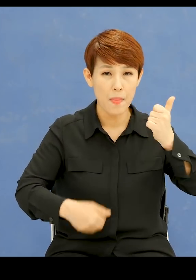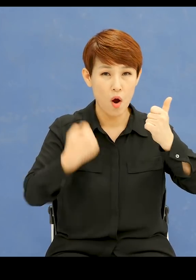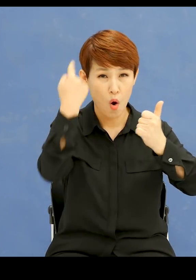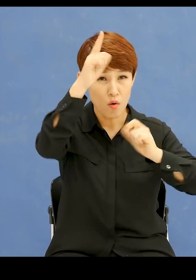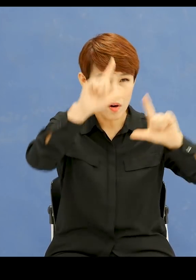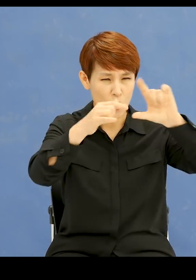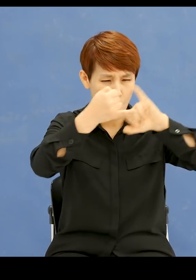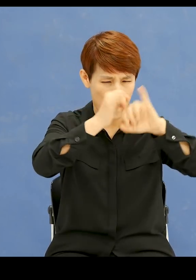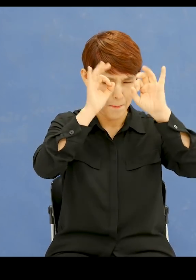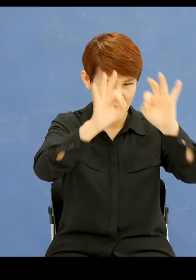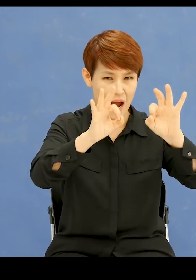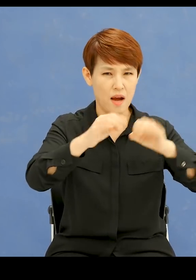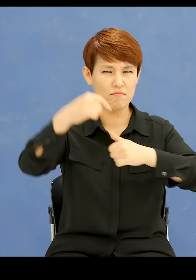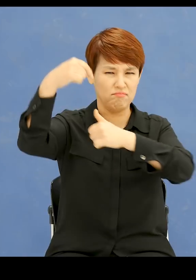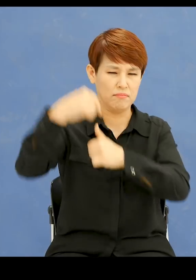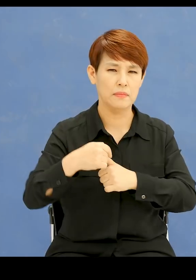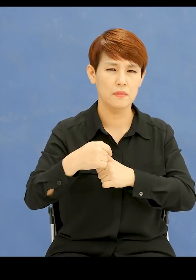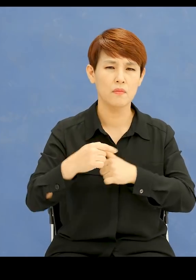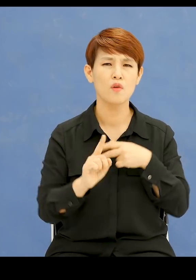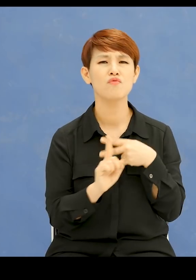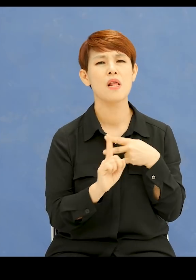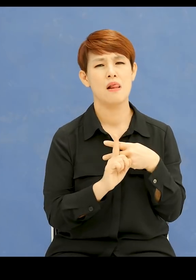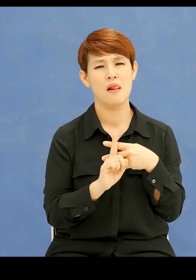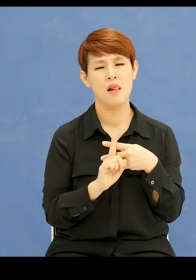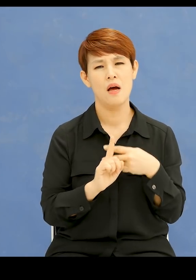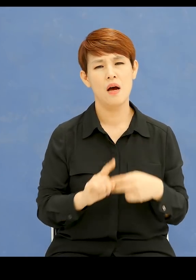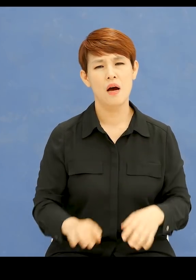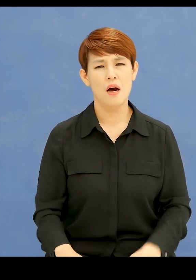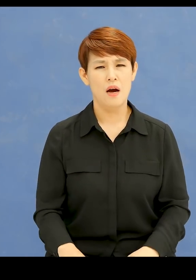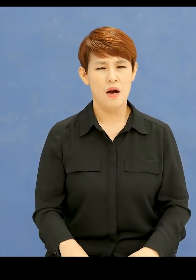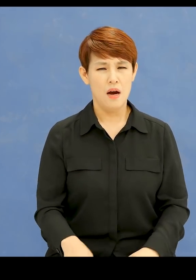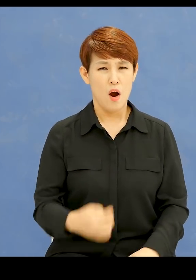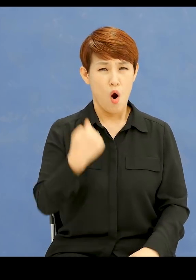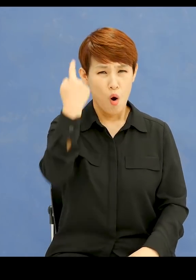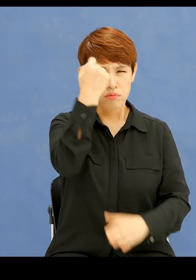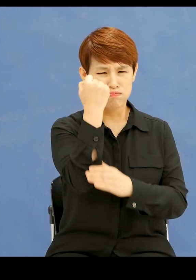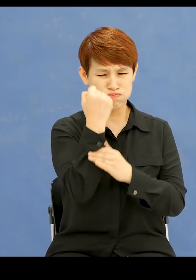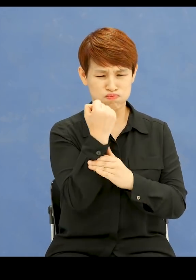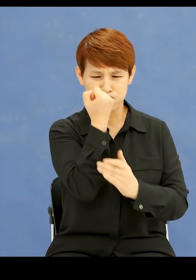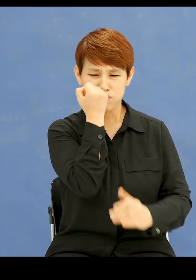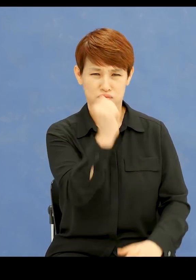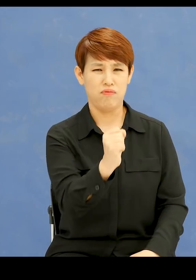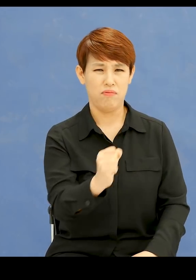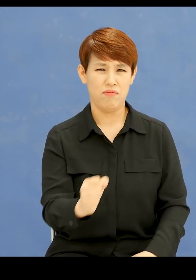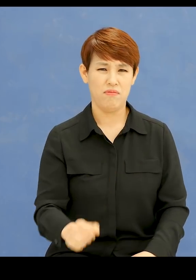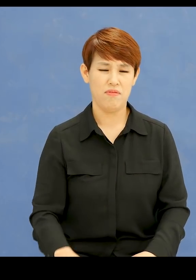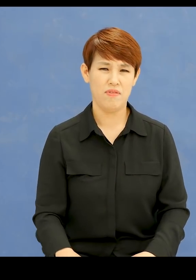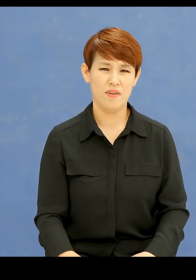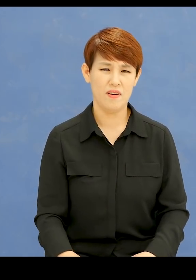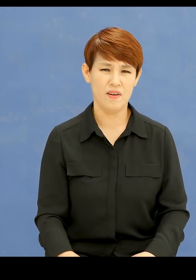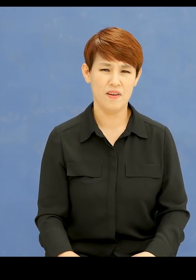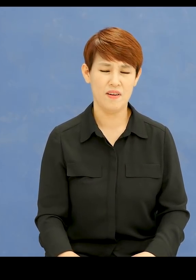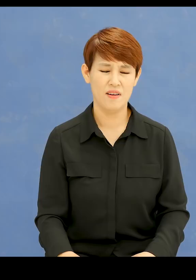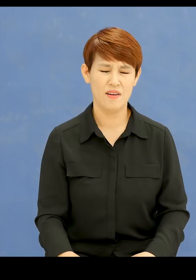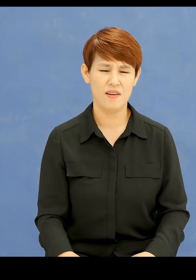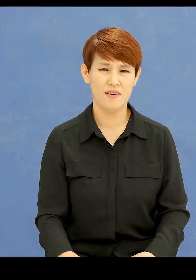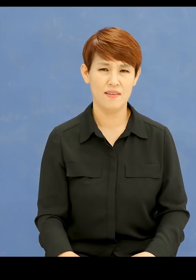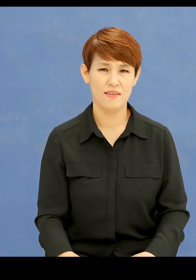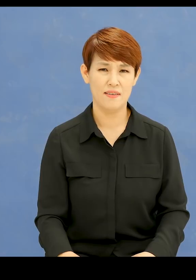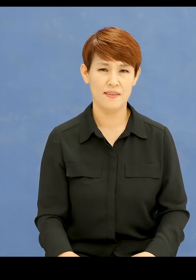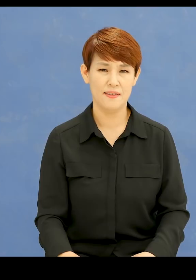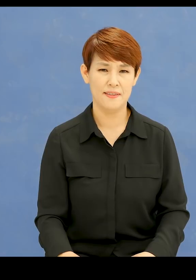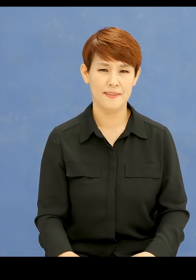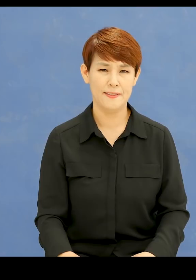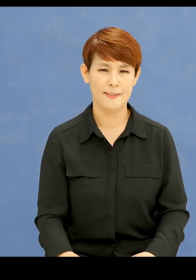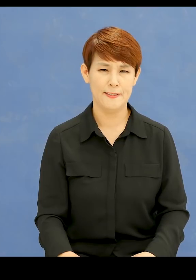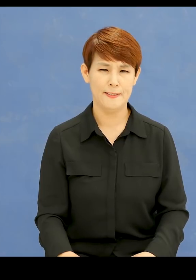봐야 된다. 그 중학교 1학년짜리가 분명히 이제 부패가 됐고 오래돼서 아무리 방부를 했다고 하더라고요.